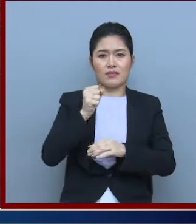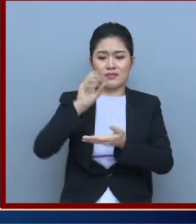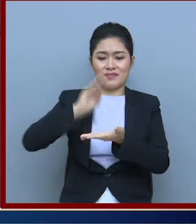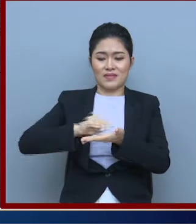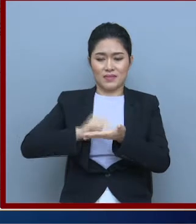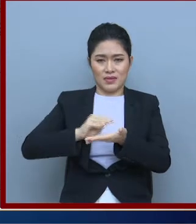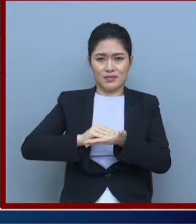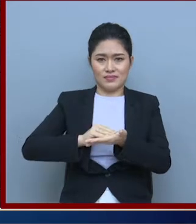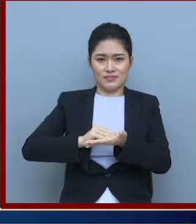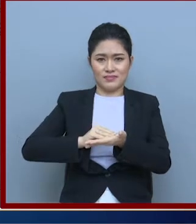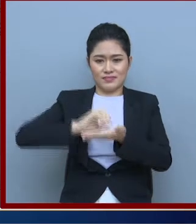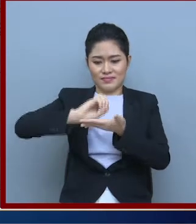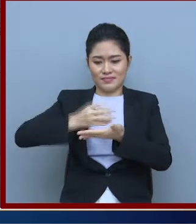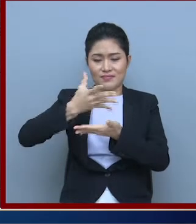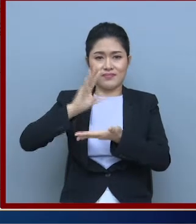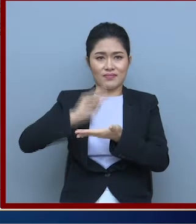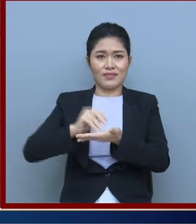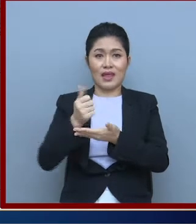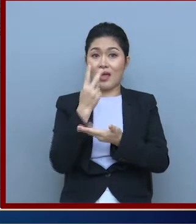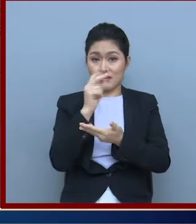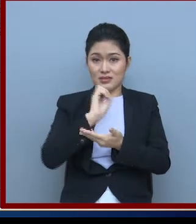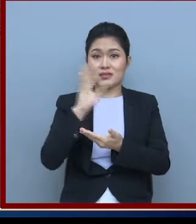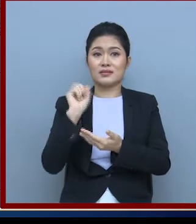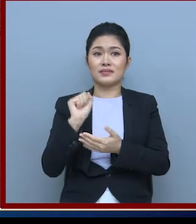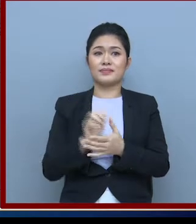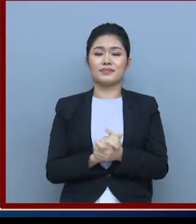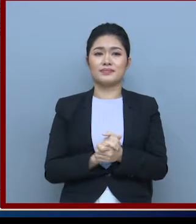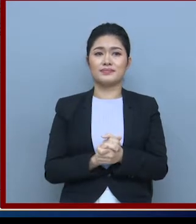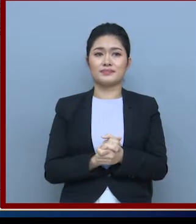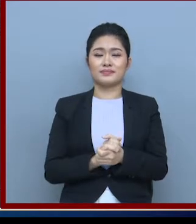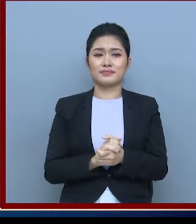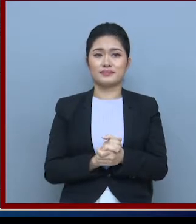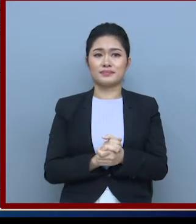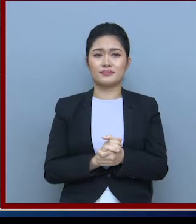ำการดาวน์โหลดได้นะครับ เห็นไม่ชัดใช่ไหม